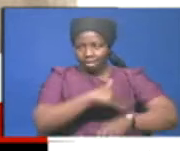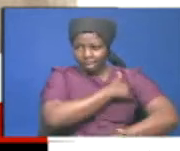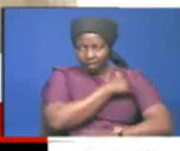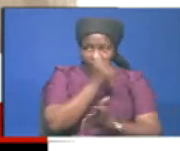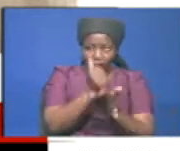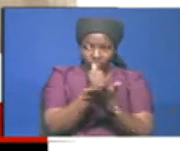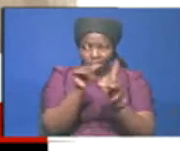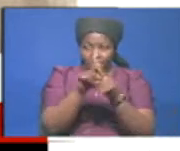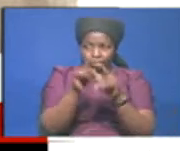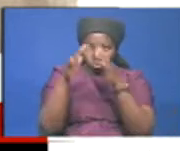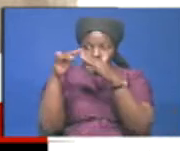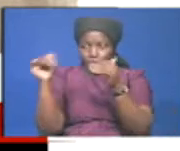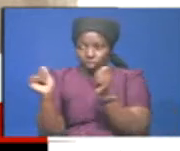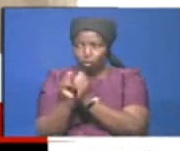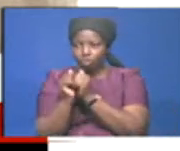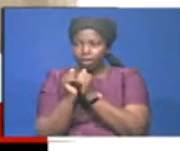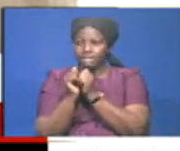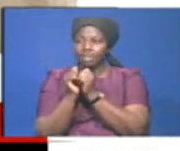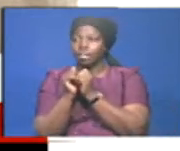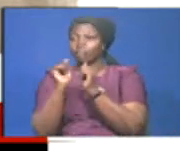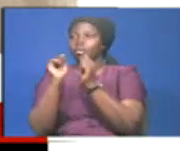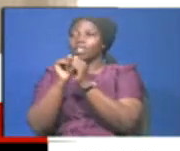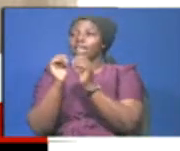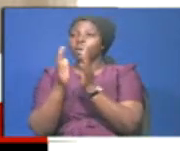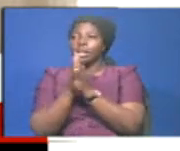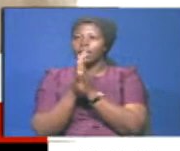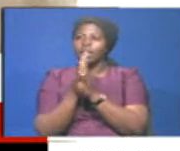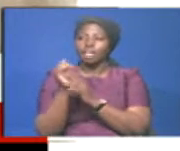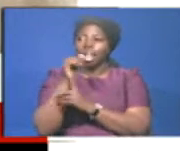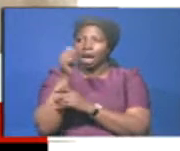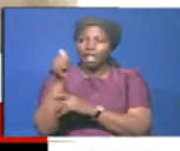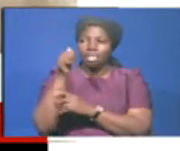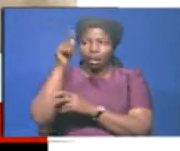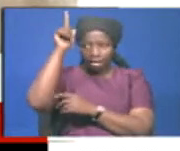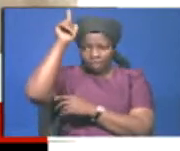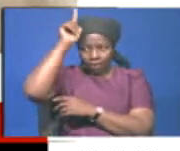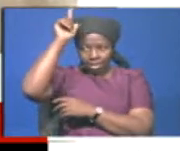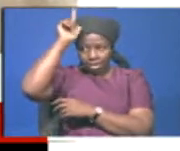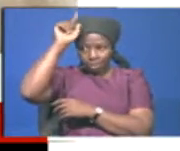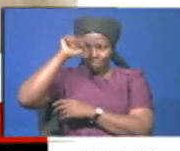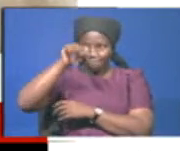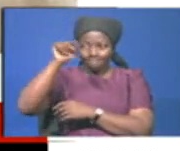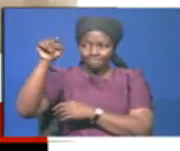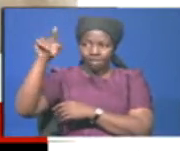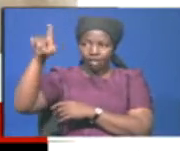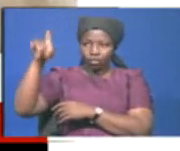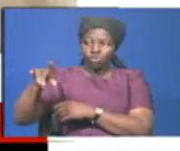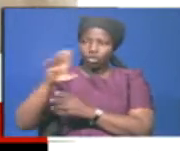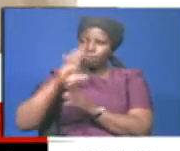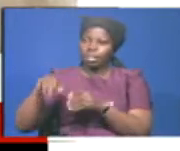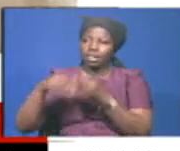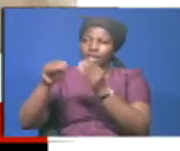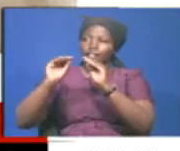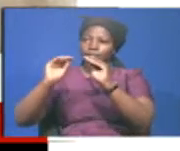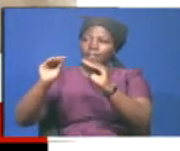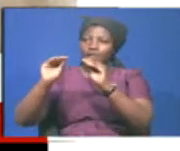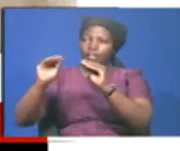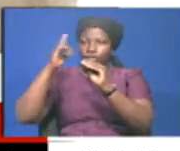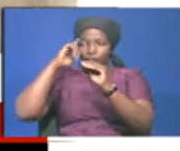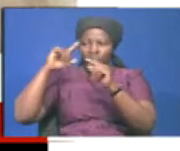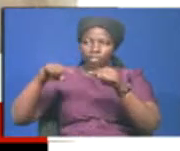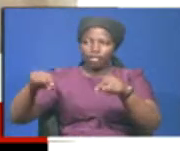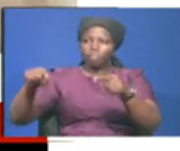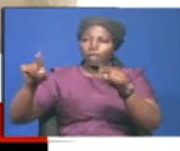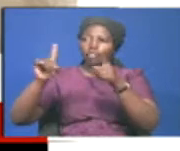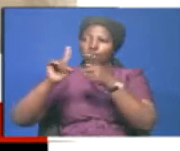nyumba 10 na wale milango kule vijijini, wanafaa kupewa elimu ndio waweze